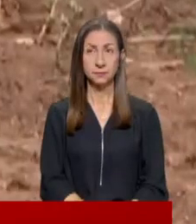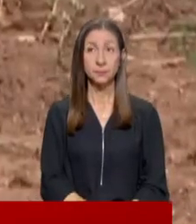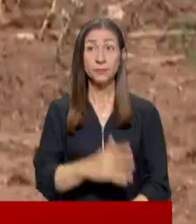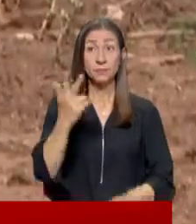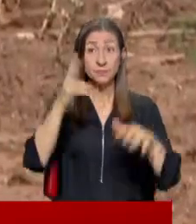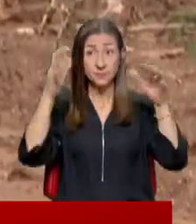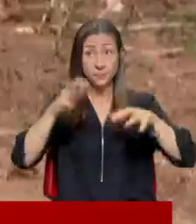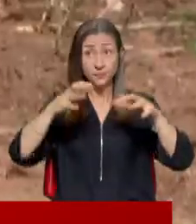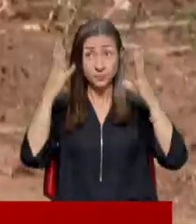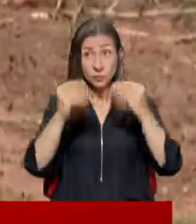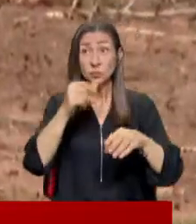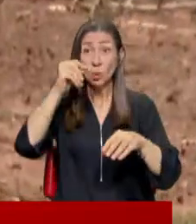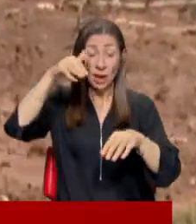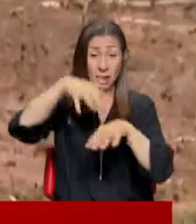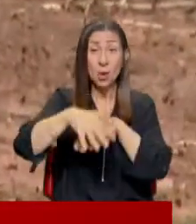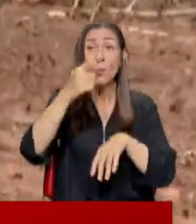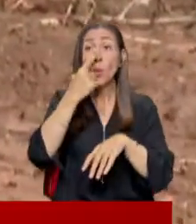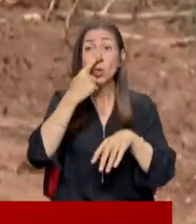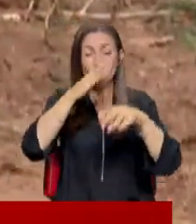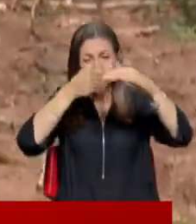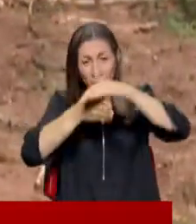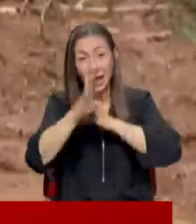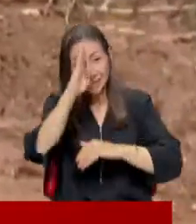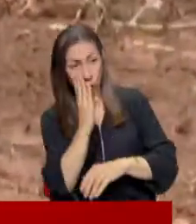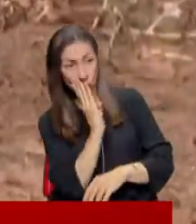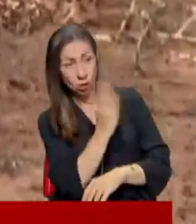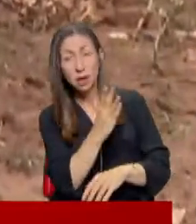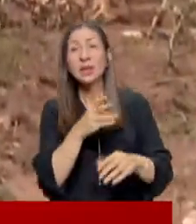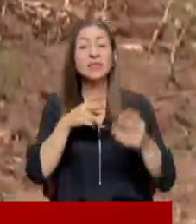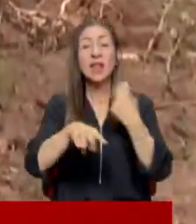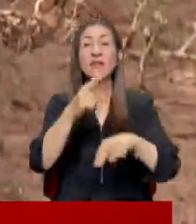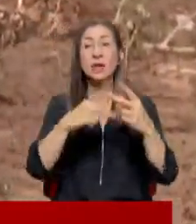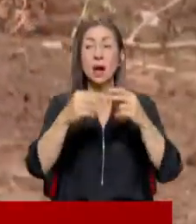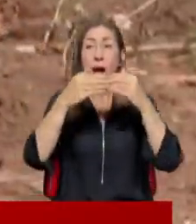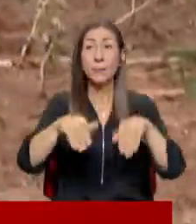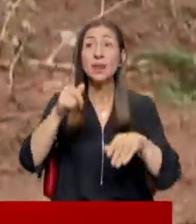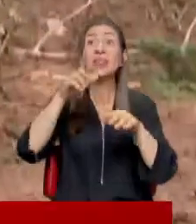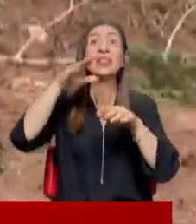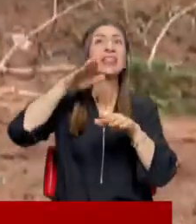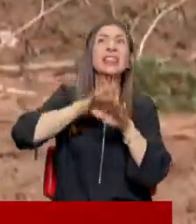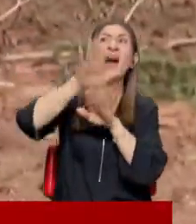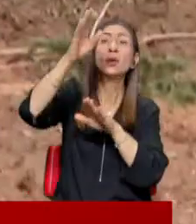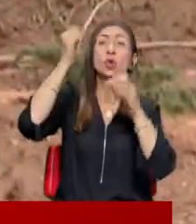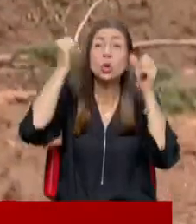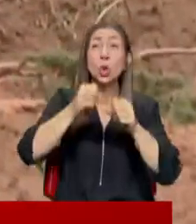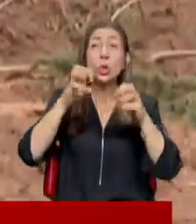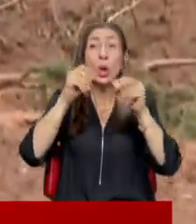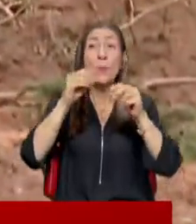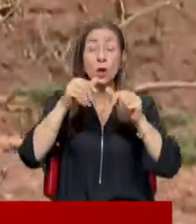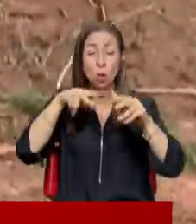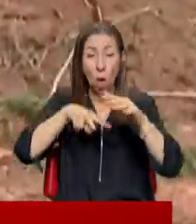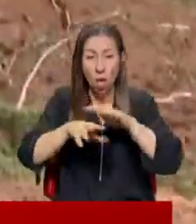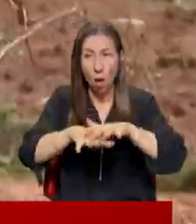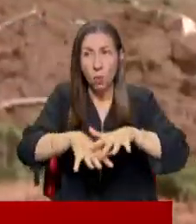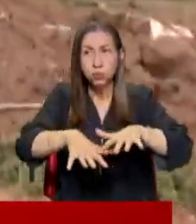Yoğun yağışın oluşturduğu heyelan nedeniyle Bolu Tüneli'nin İstanbul çıkışı trafiğe kapandı. Dağdan gelen tonlarca toprak yol